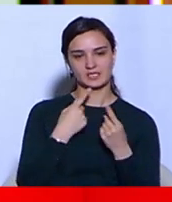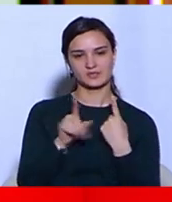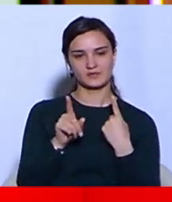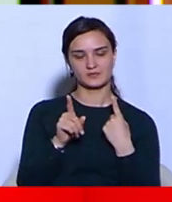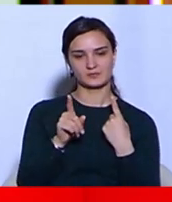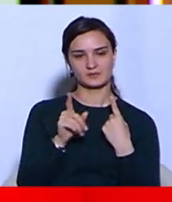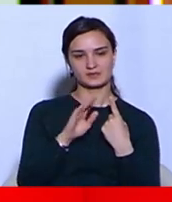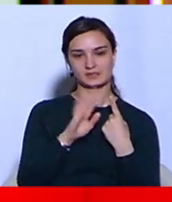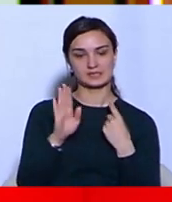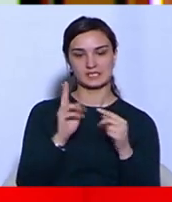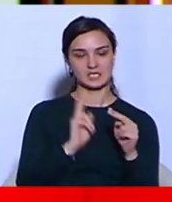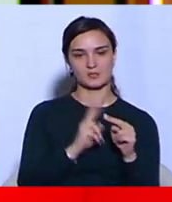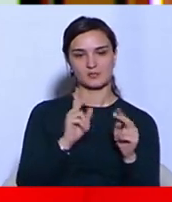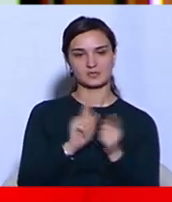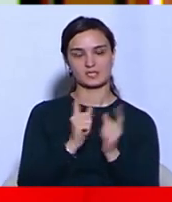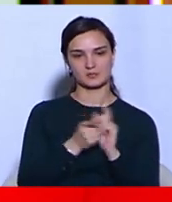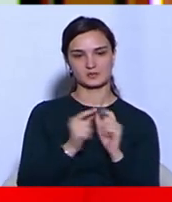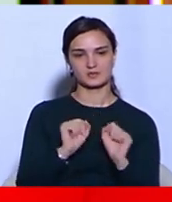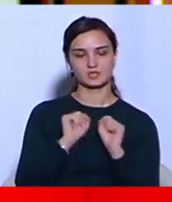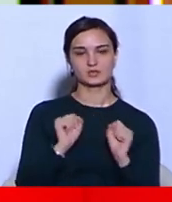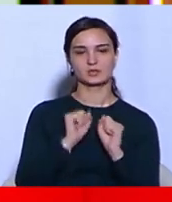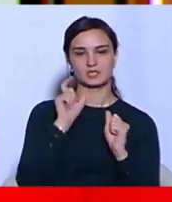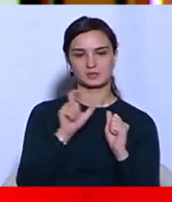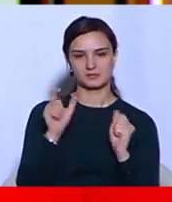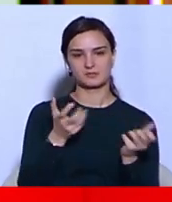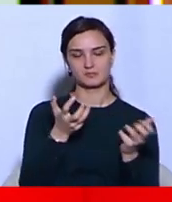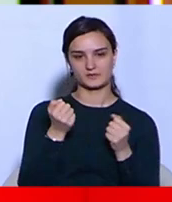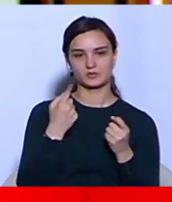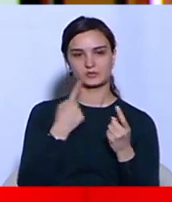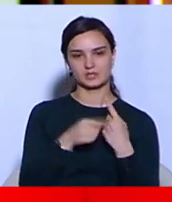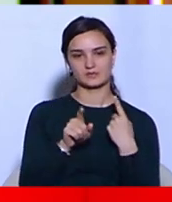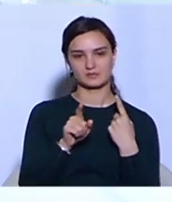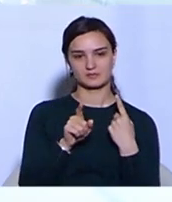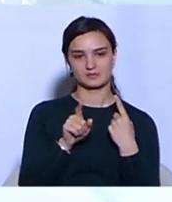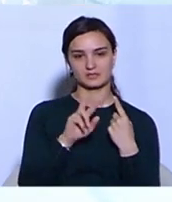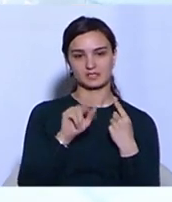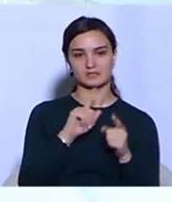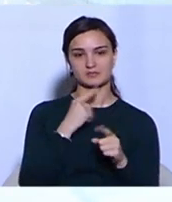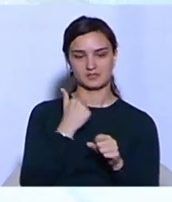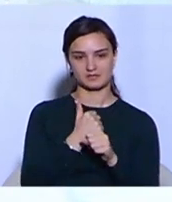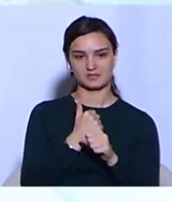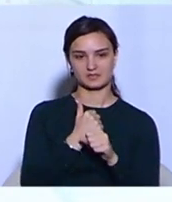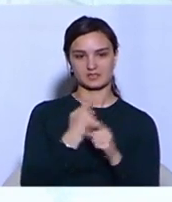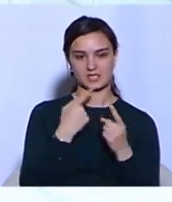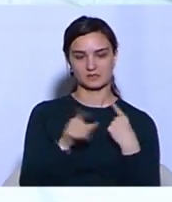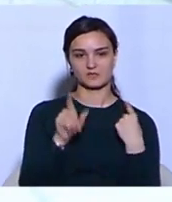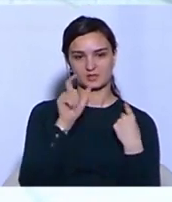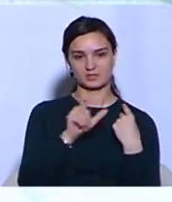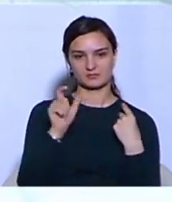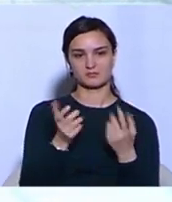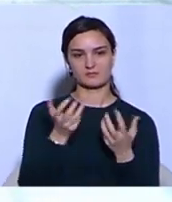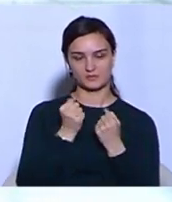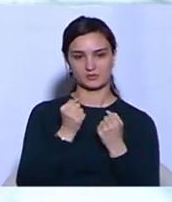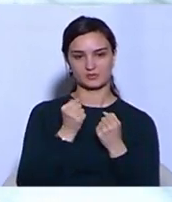განსხვავებები კი არ აღმოფხრათ, არამედ ვცადოთ ადამიანები მივიღოთ განსხვავებულები და რაც თავარია განსხვავებული ადამიანები